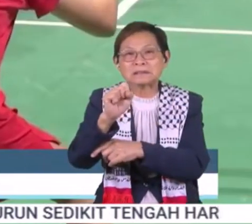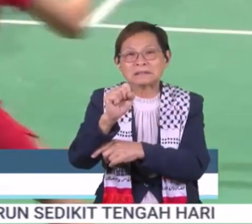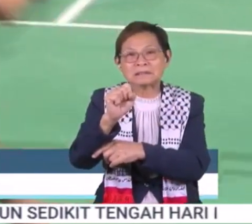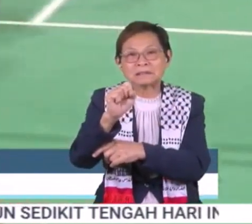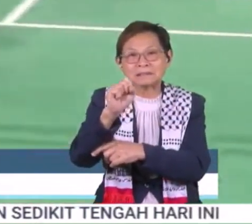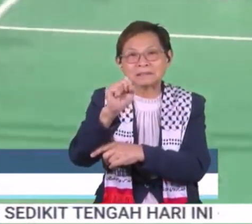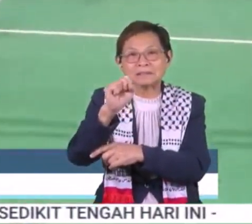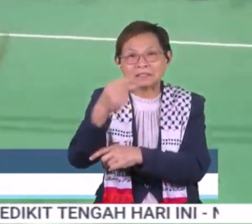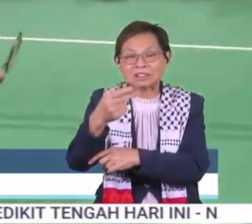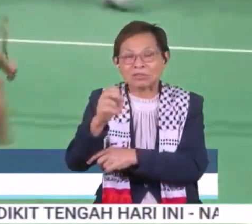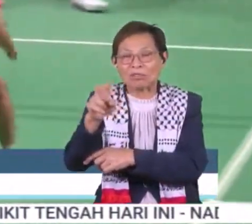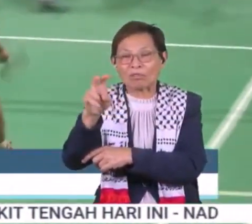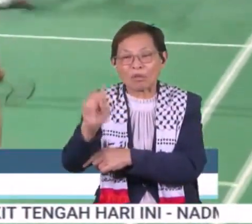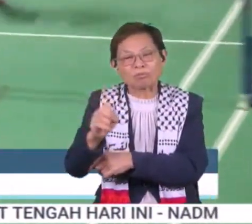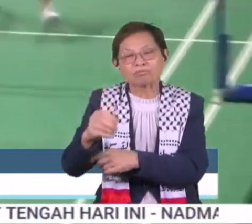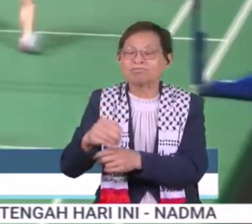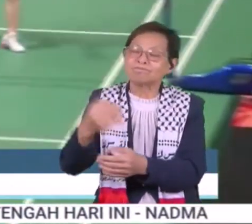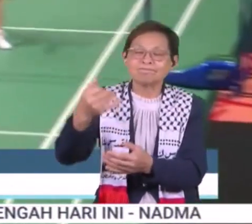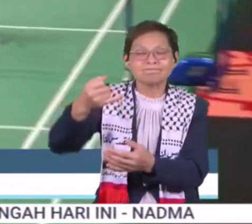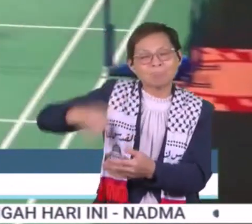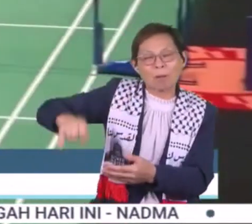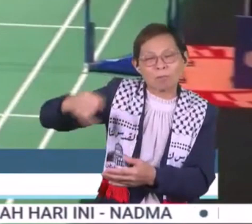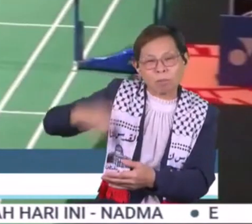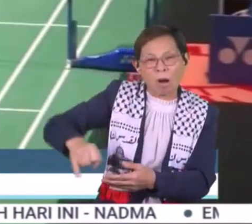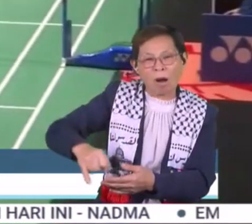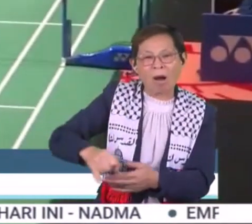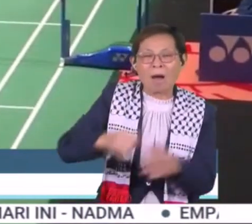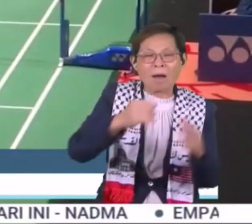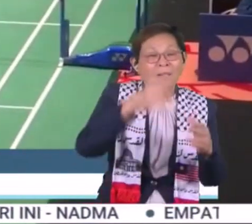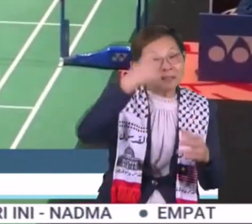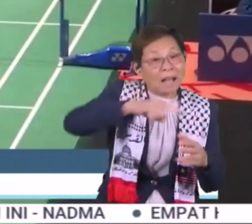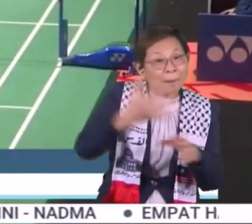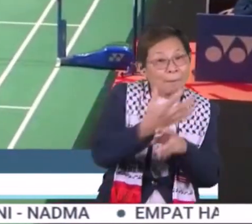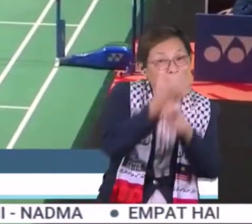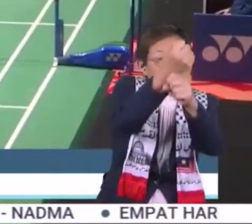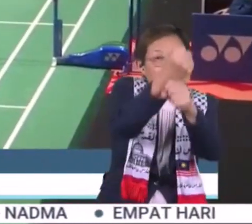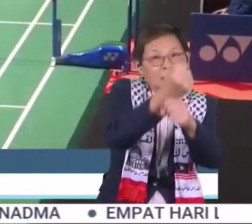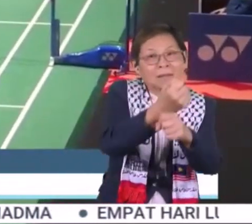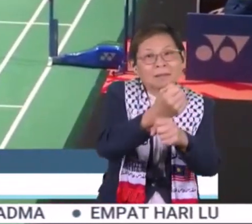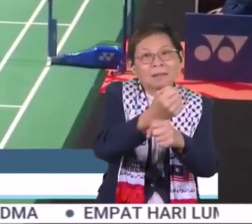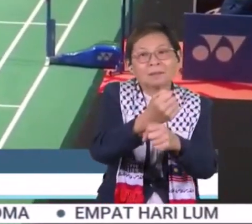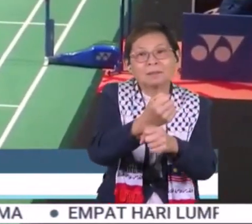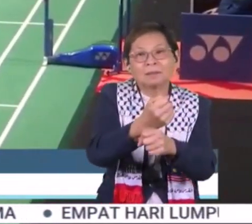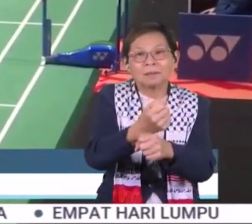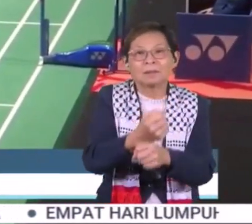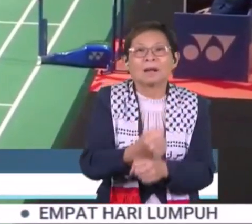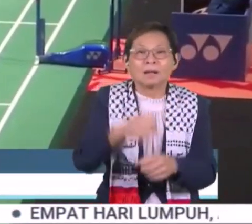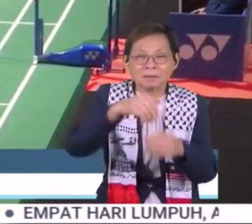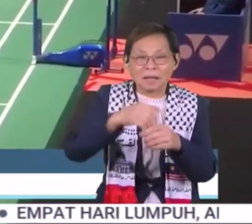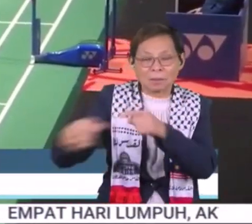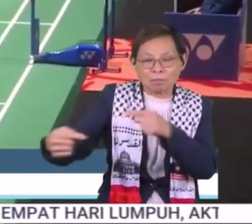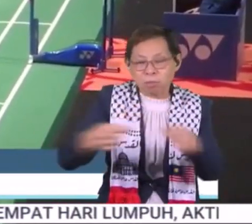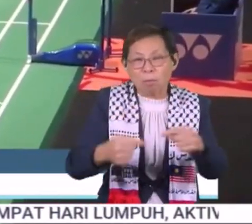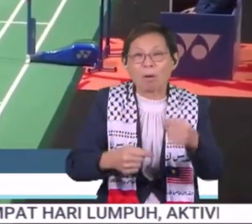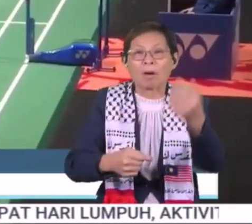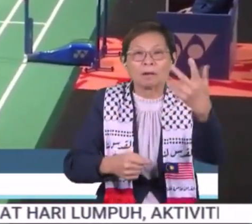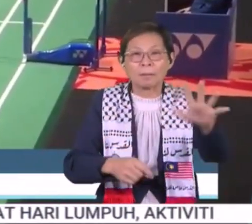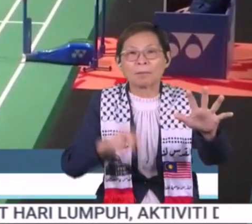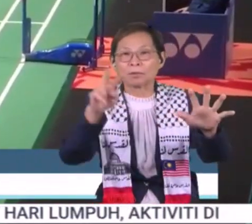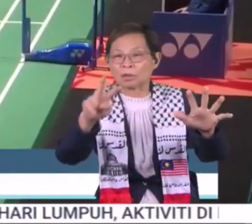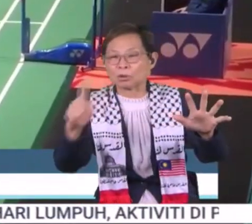ditunjukkan jalan keluar oleh pasangan Thailand di chapul puava ranukr sapsiri tairata nachai dalam aksi Straight